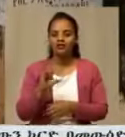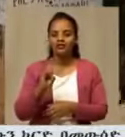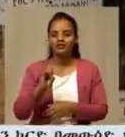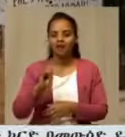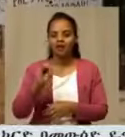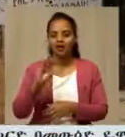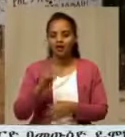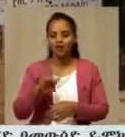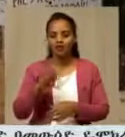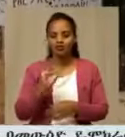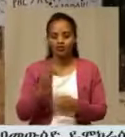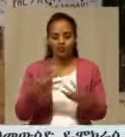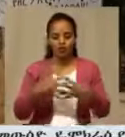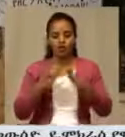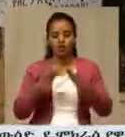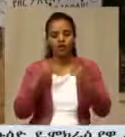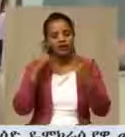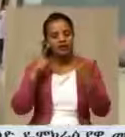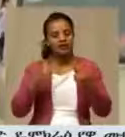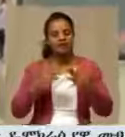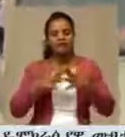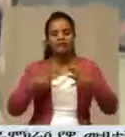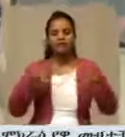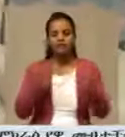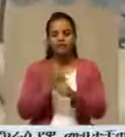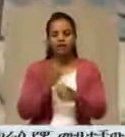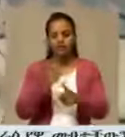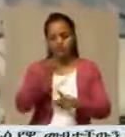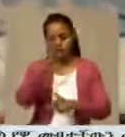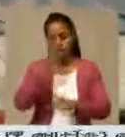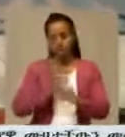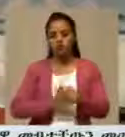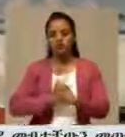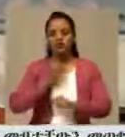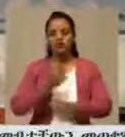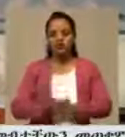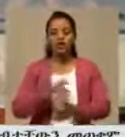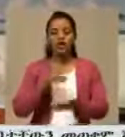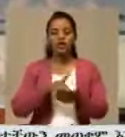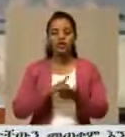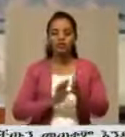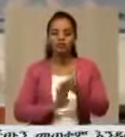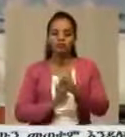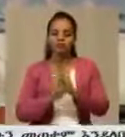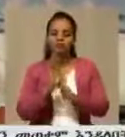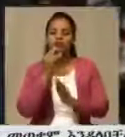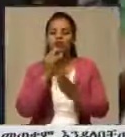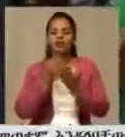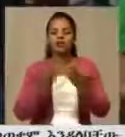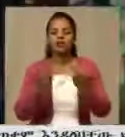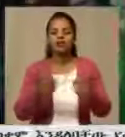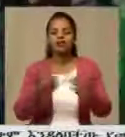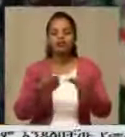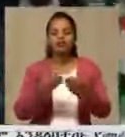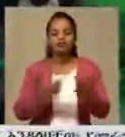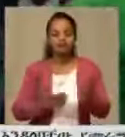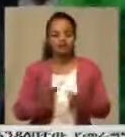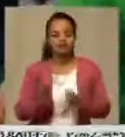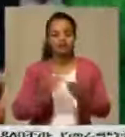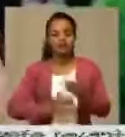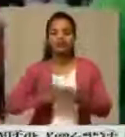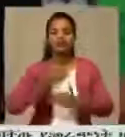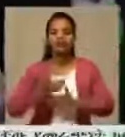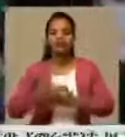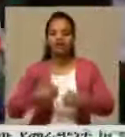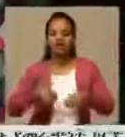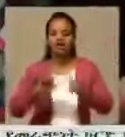ከተሞች ያገኙት መዋቅራዊ እድል ሰፊ የስራ እድል ከመፍጠሩ ባሻገር ለከተሞች እድገት መልካም አጋጣሚ መሆኑን ገልጸው በቀጣይ